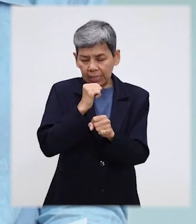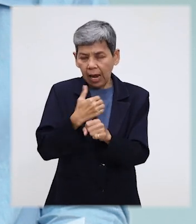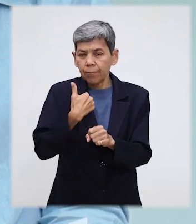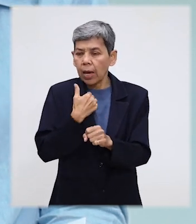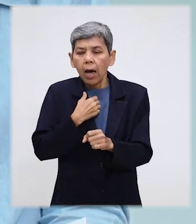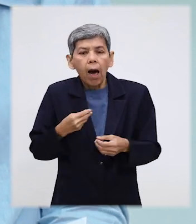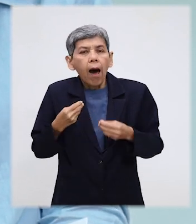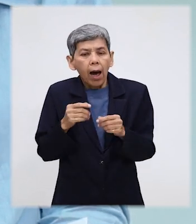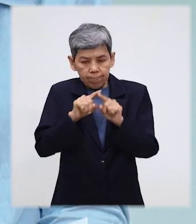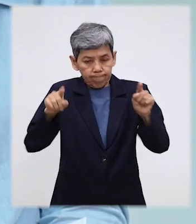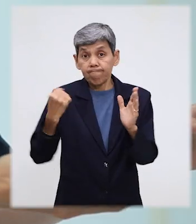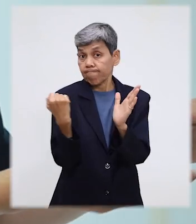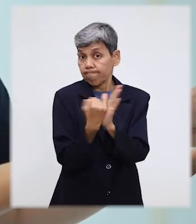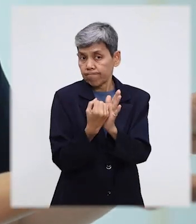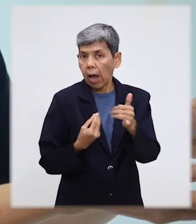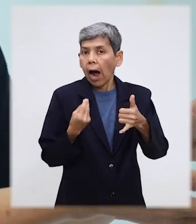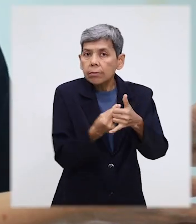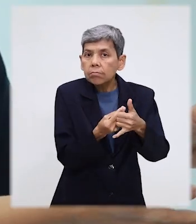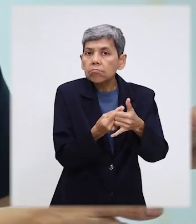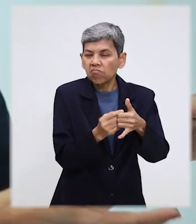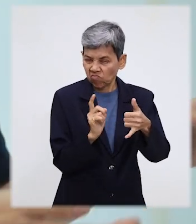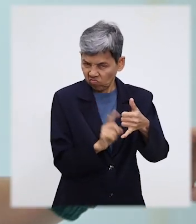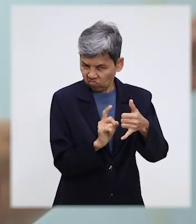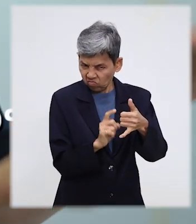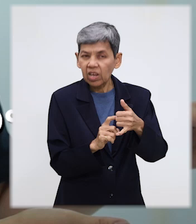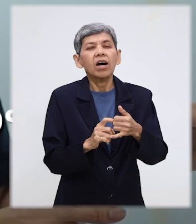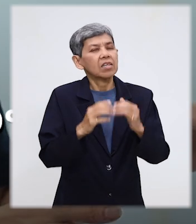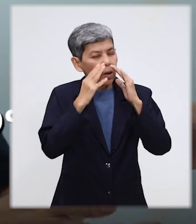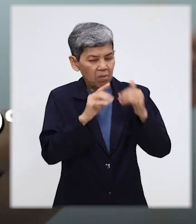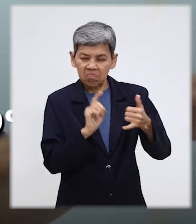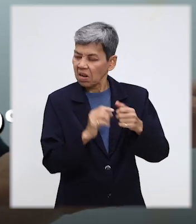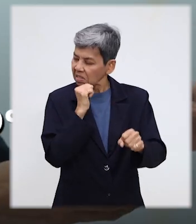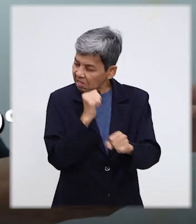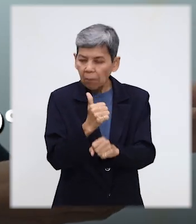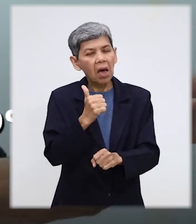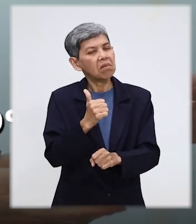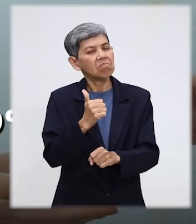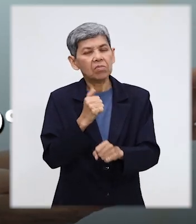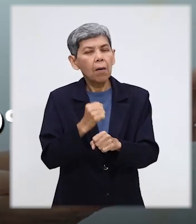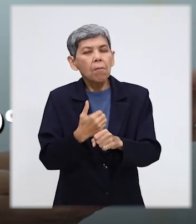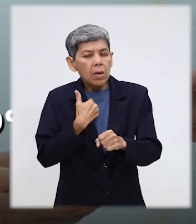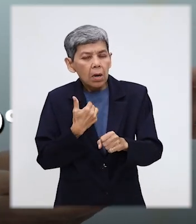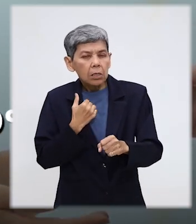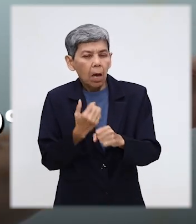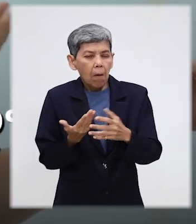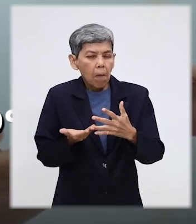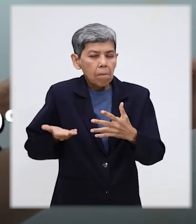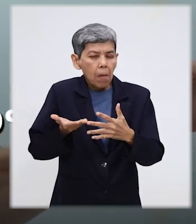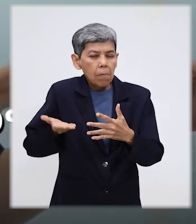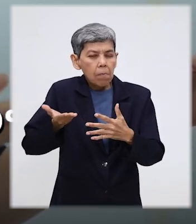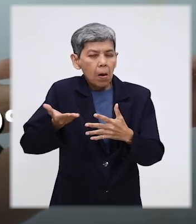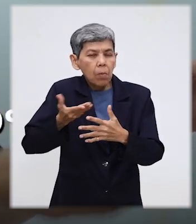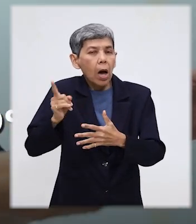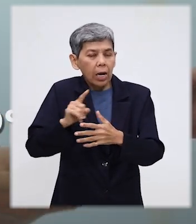ขาใบเซอร์มาบอกว่าเพื่อยืนยันว่าคนพิการคนนี้มีสมรรถนะจริงๆอยู่ระดับเท่าไหร่แล้วใบพิ